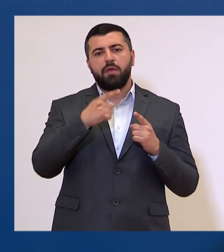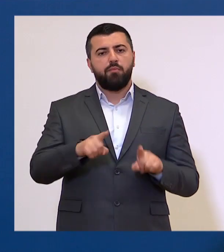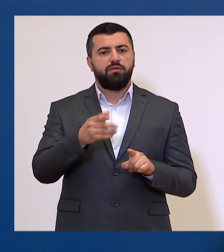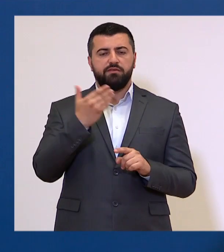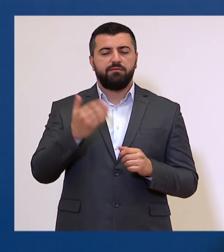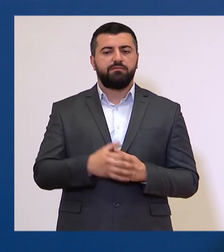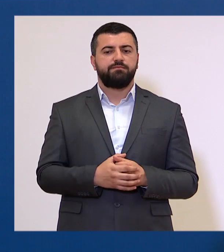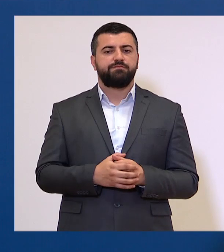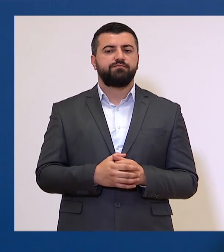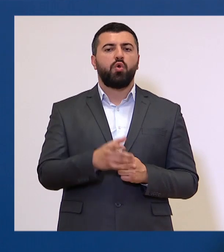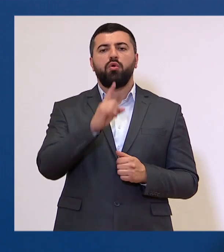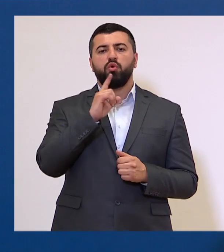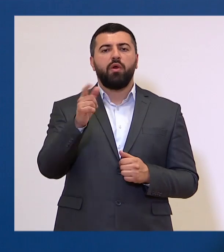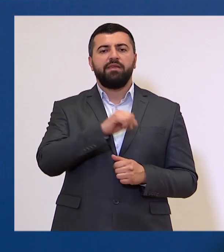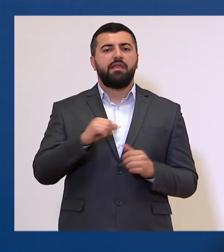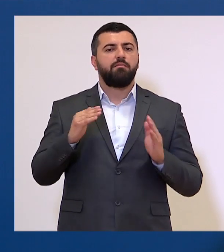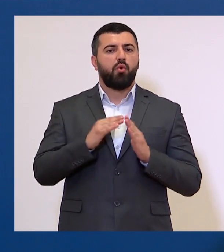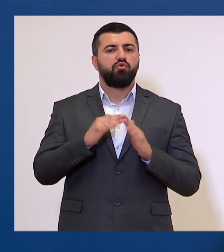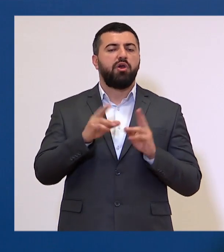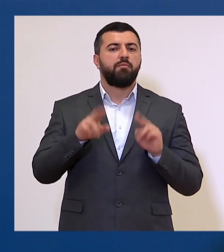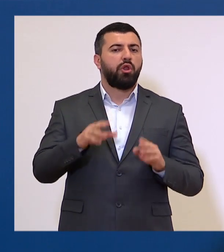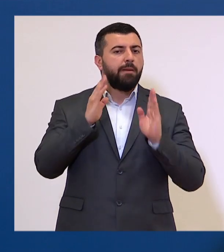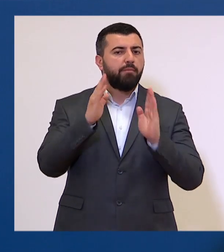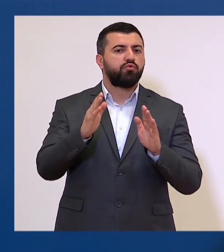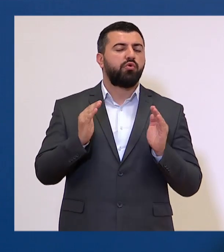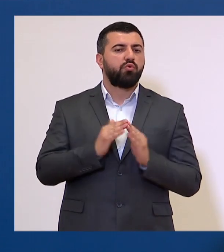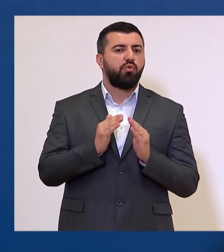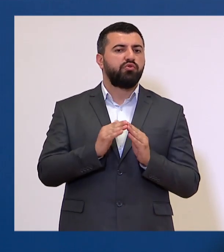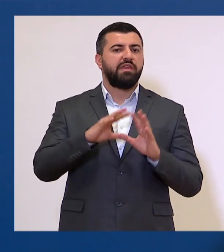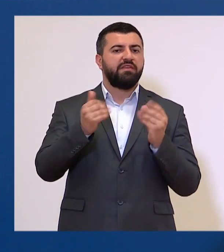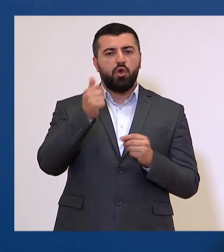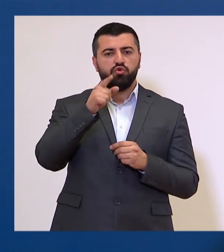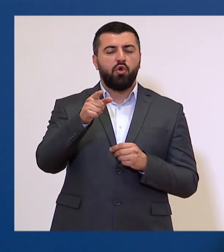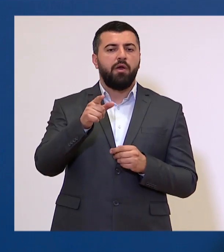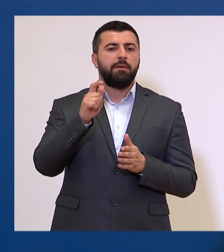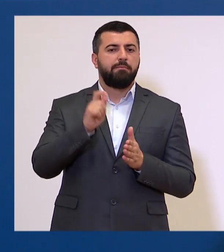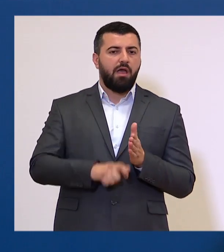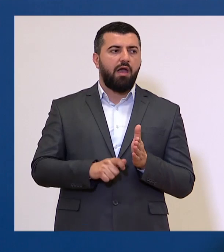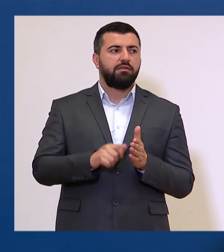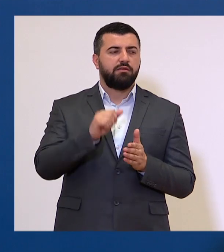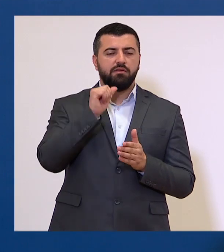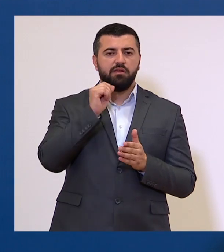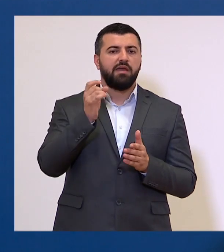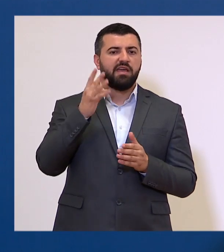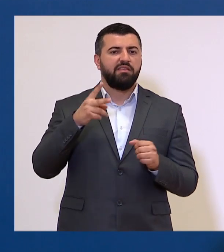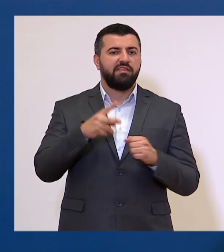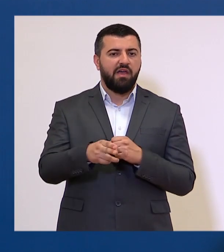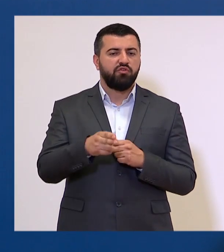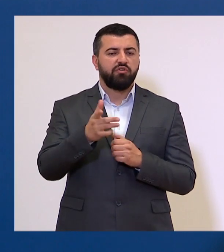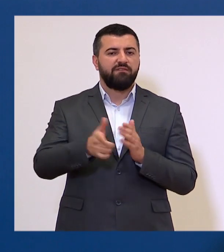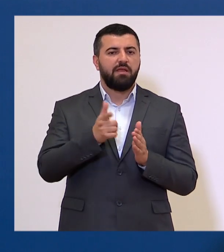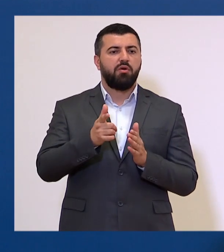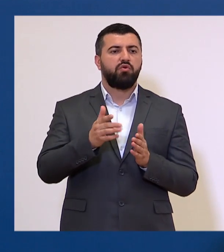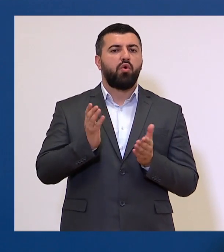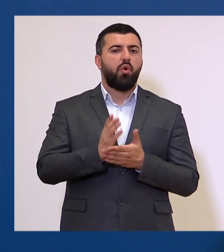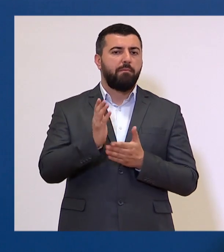bolničkim uslovima. A oni koji su u samoizolaciji moraju da poštuju samoizolaciju i sve ono što je predviđeno. I kad se završi taj period,